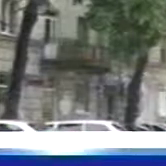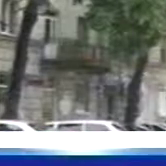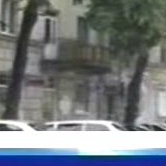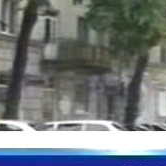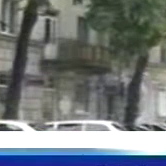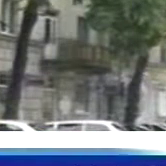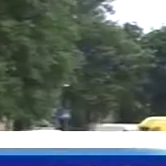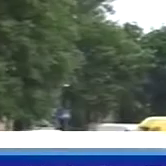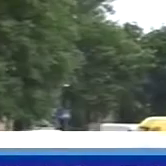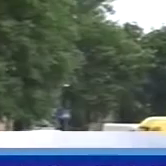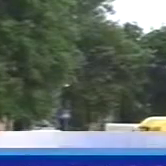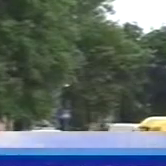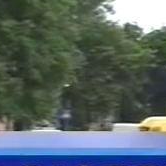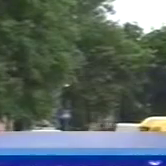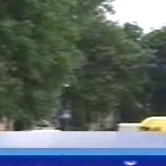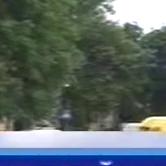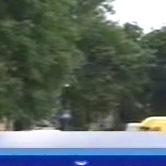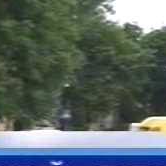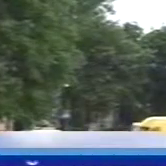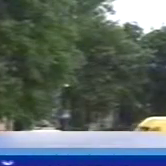МУЗЫКАЛЬНАЯ ЗАСТАВКА